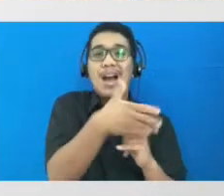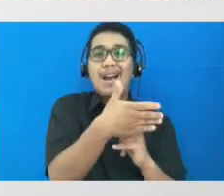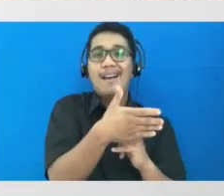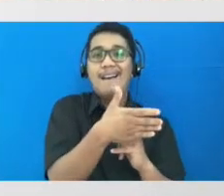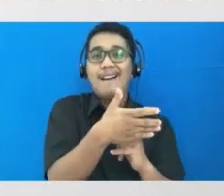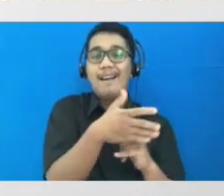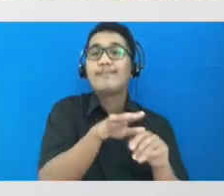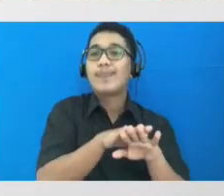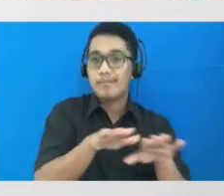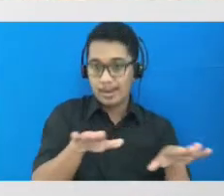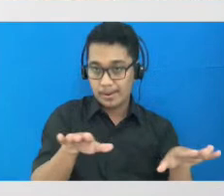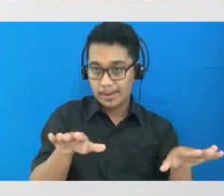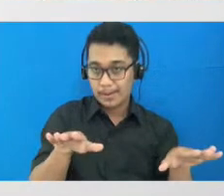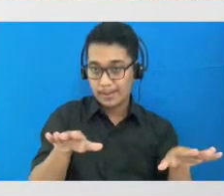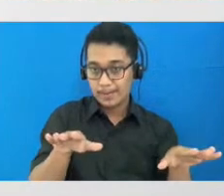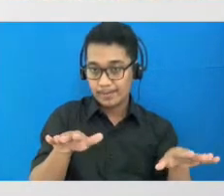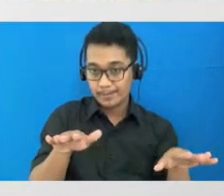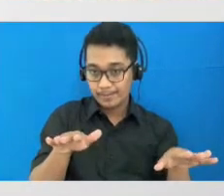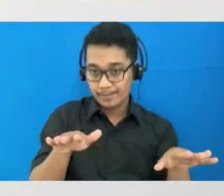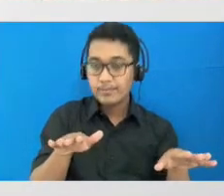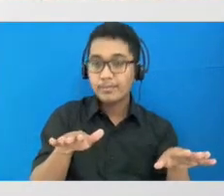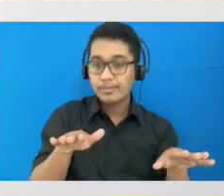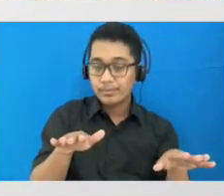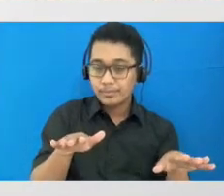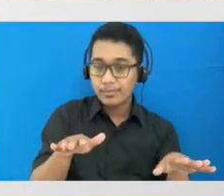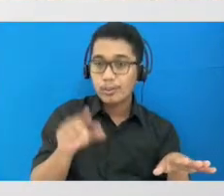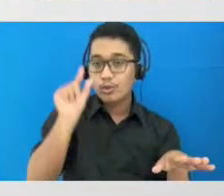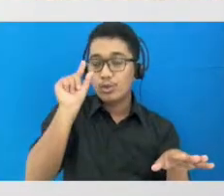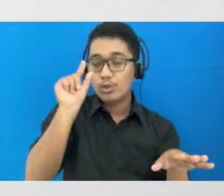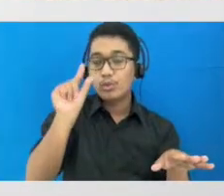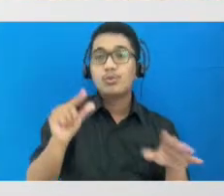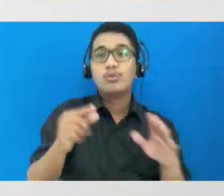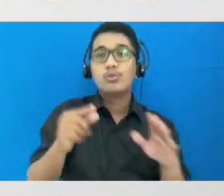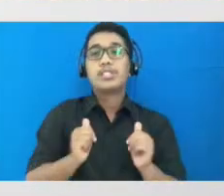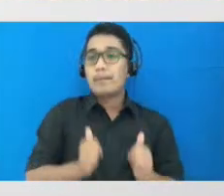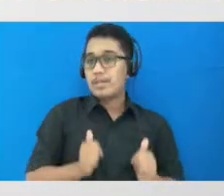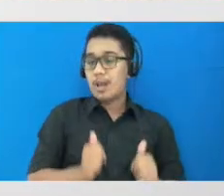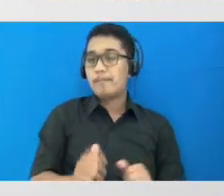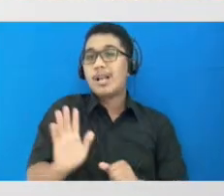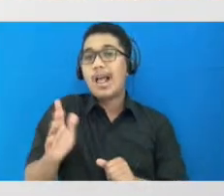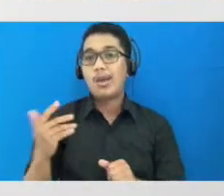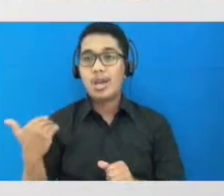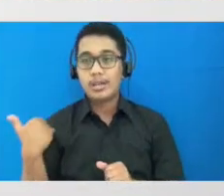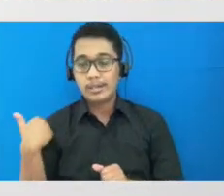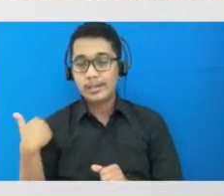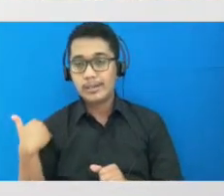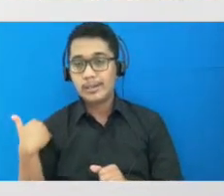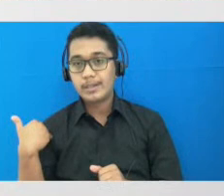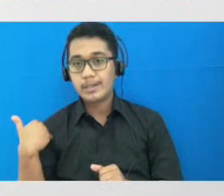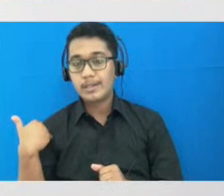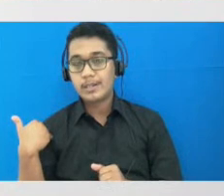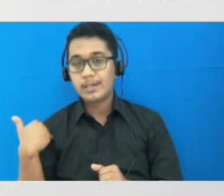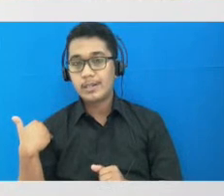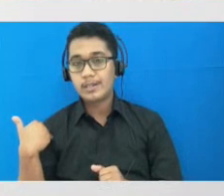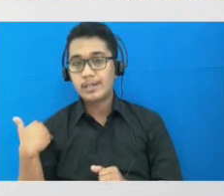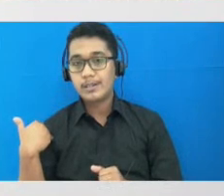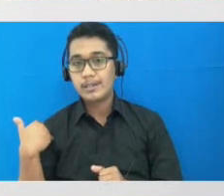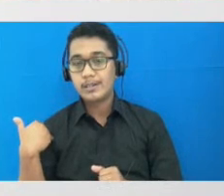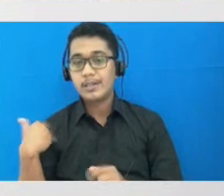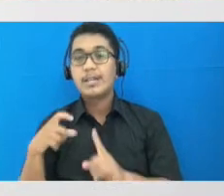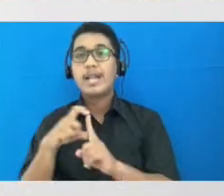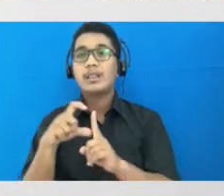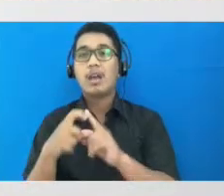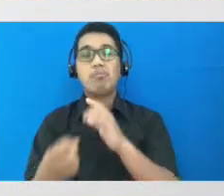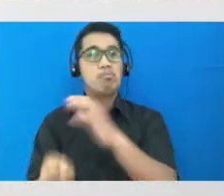menjadi hal untuk mitigasi bila terjadi kemungkinan-kemungkinan ekspos